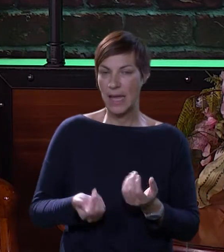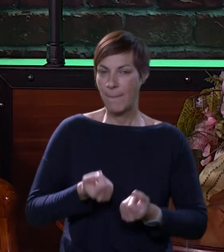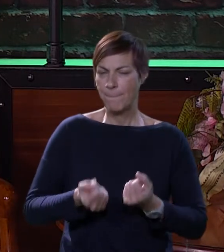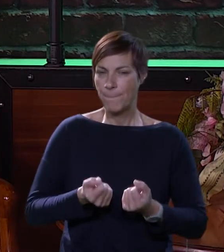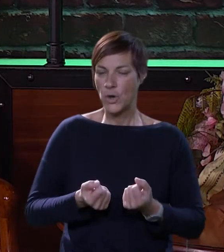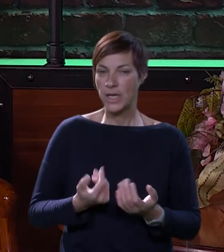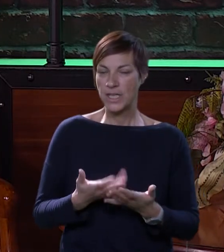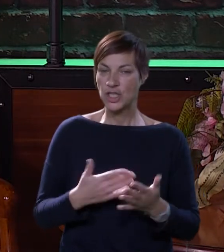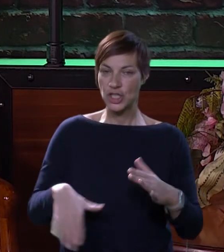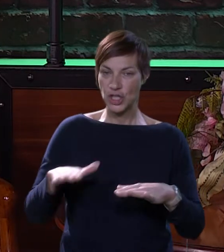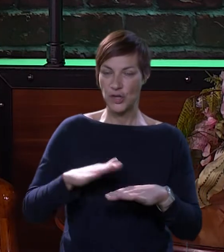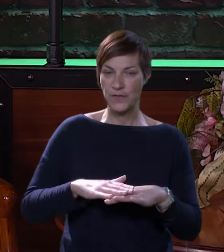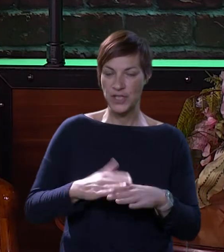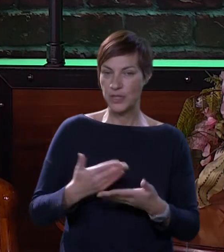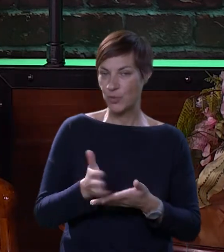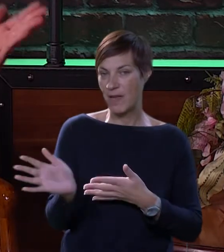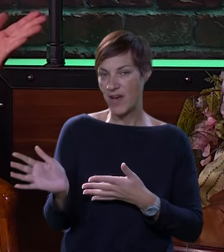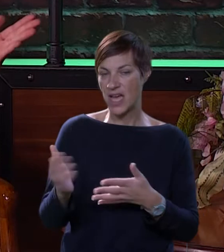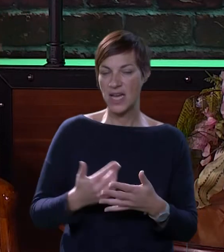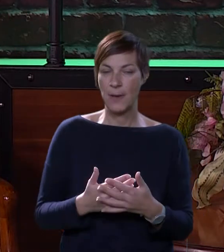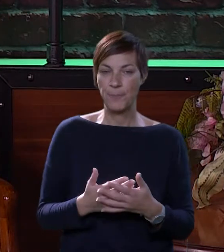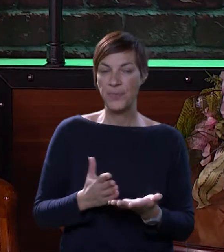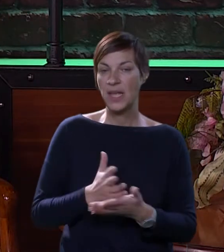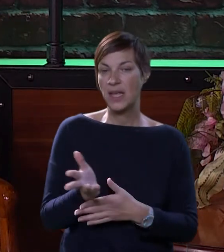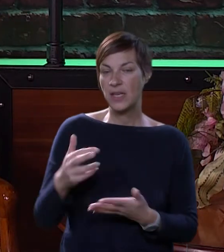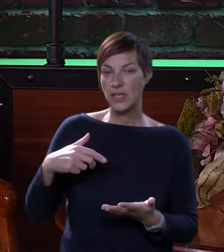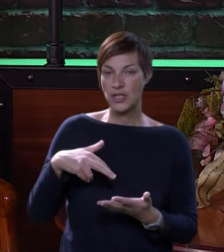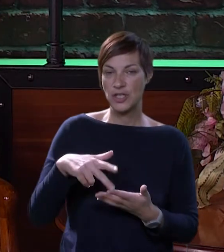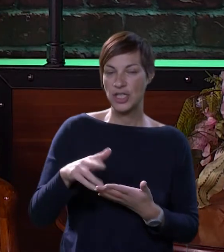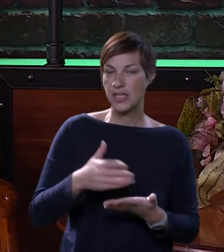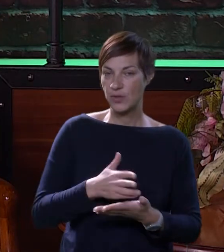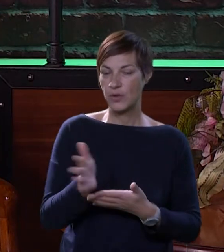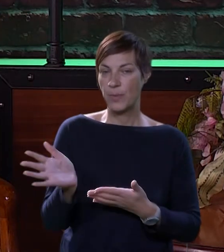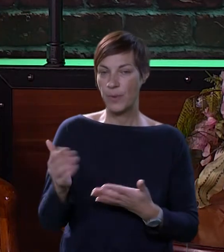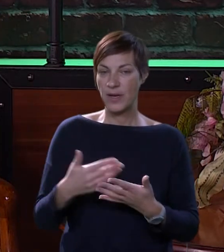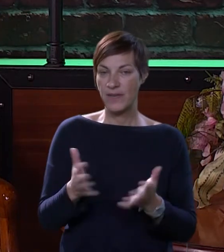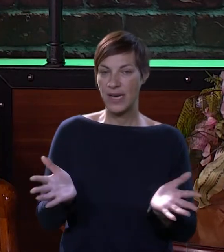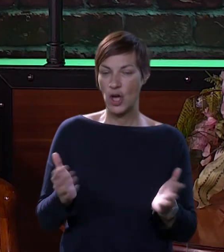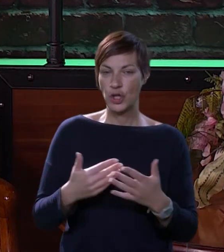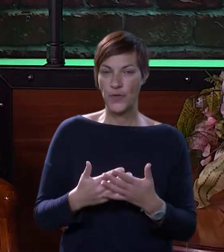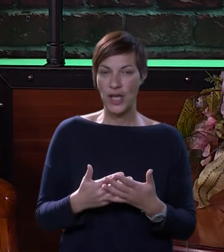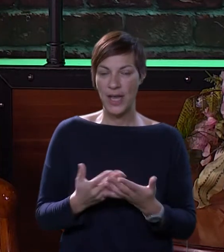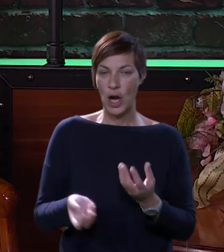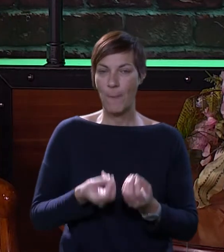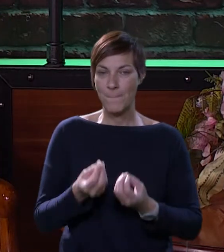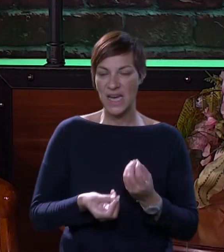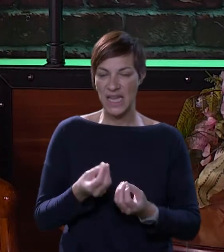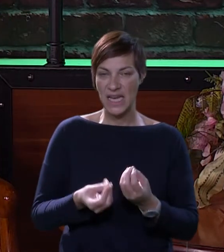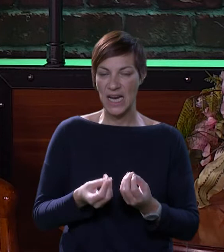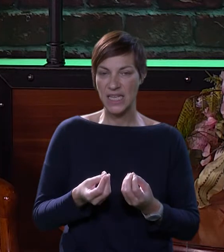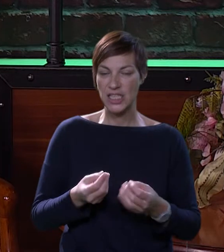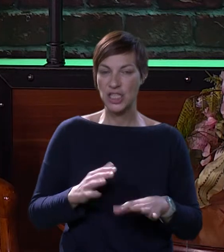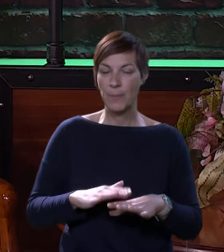taj pokret što je moguće više bude vani. Kroz šetnju, kroz boravak na terasama, na